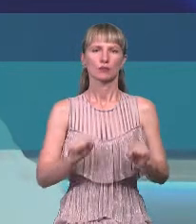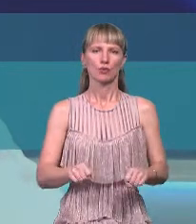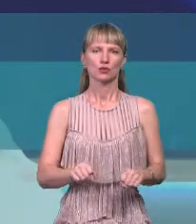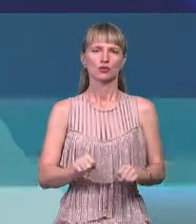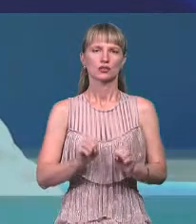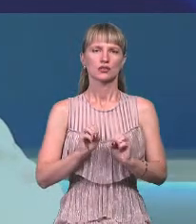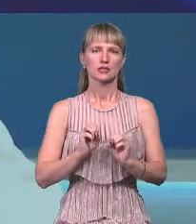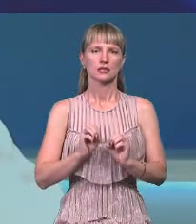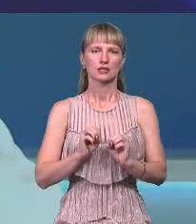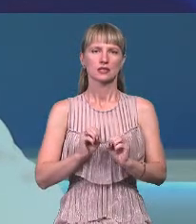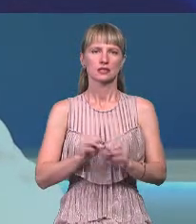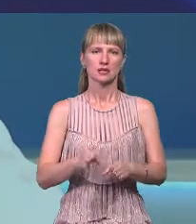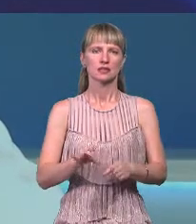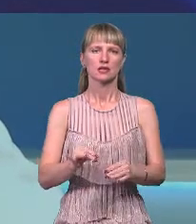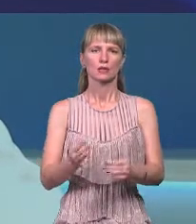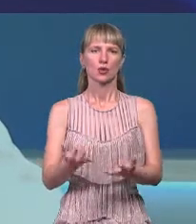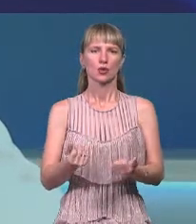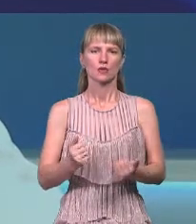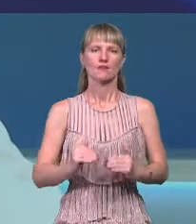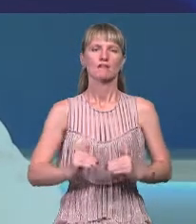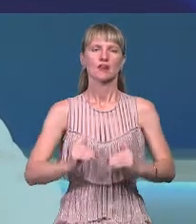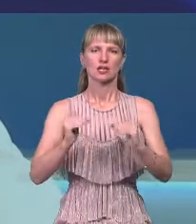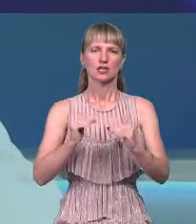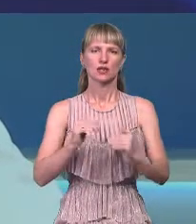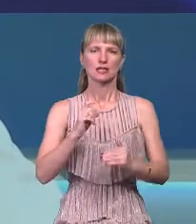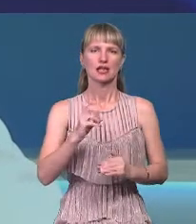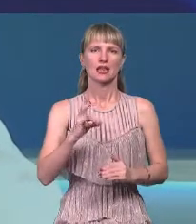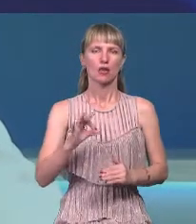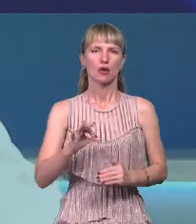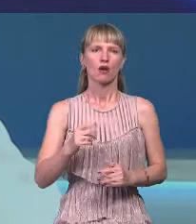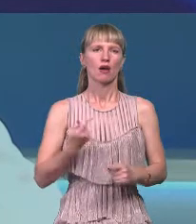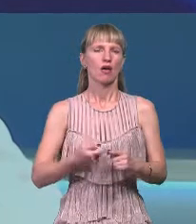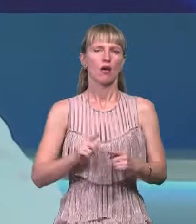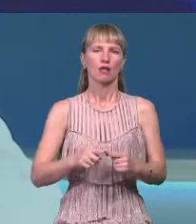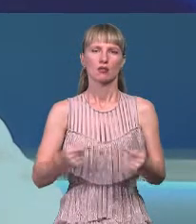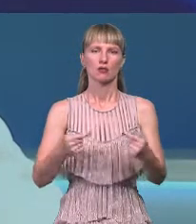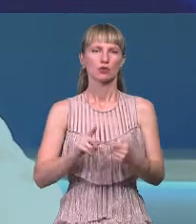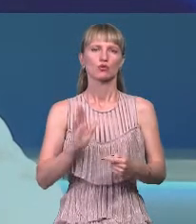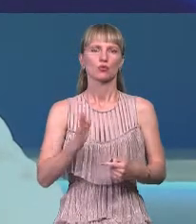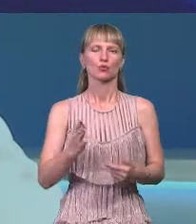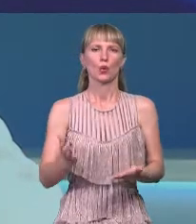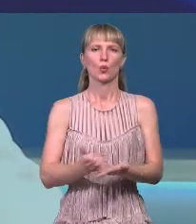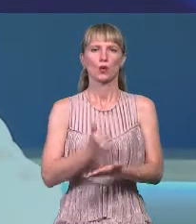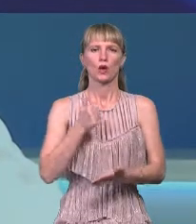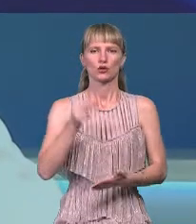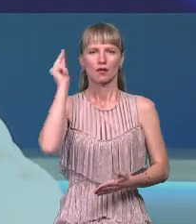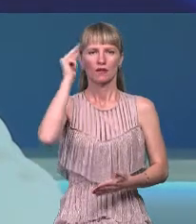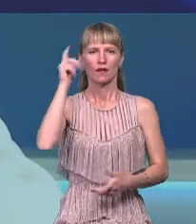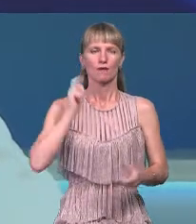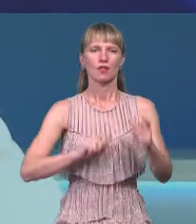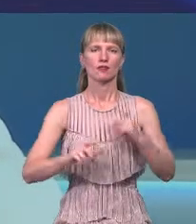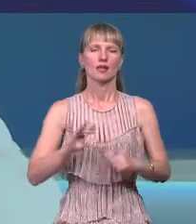скласти, отримати дуже високі результати ЗНО, це не факт, що вона буде успішно навчатись в університеті, і не факт, що вона